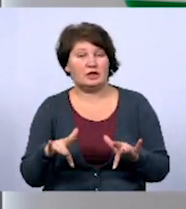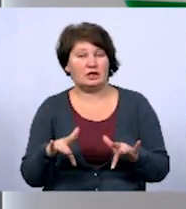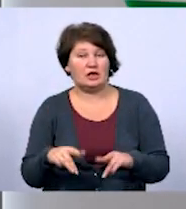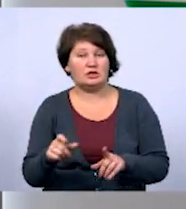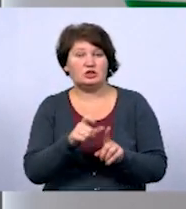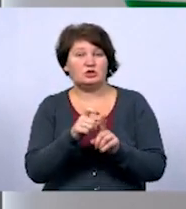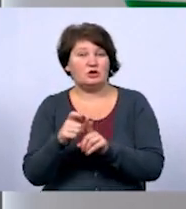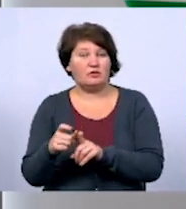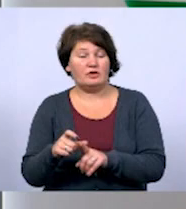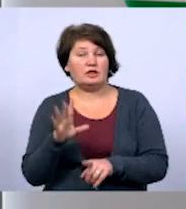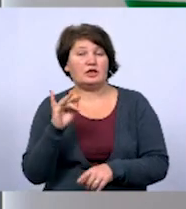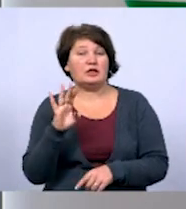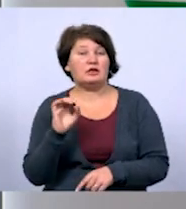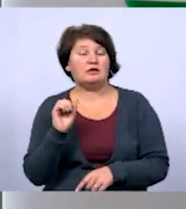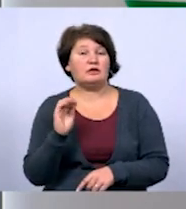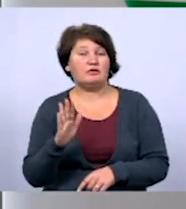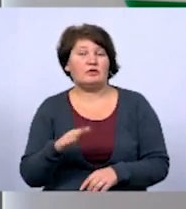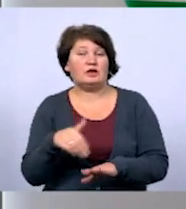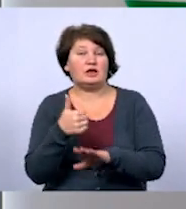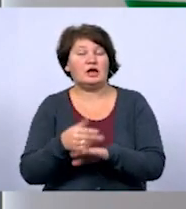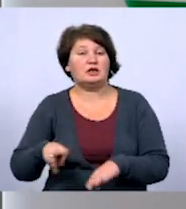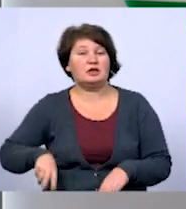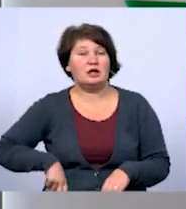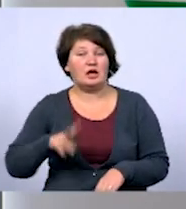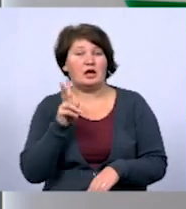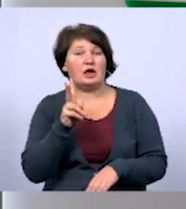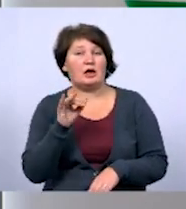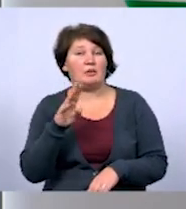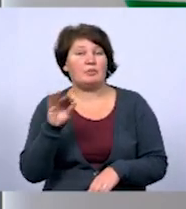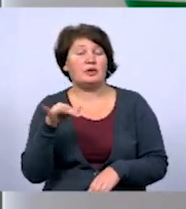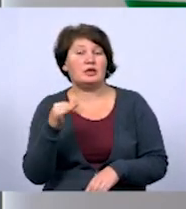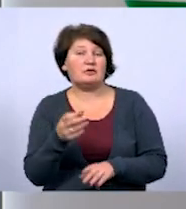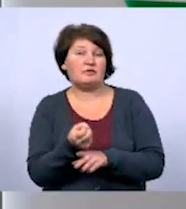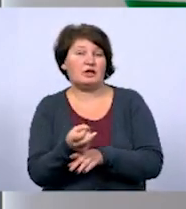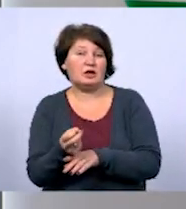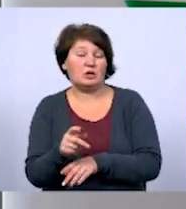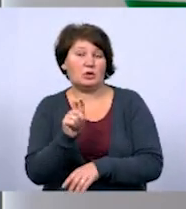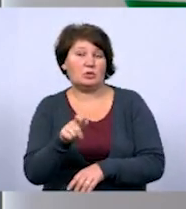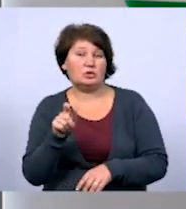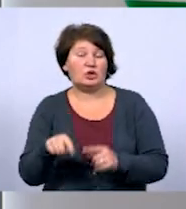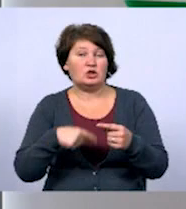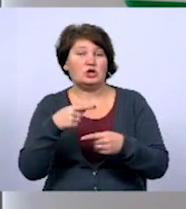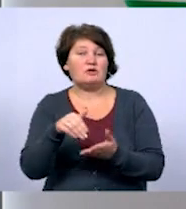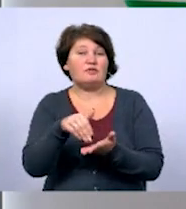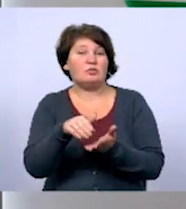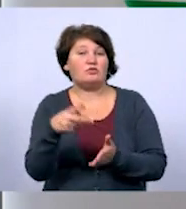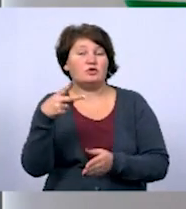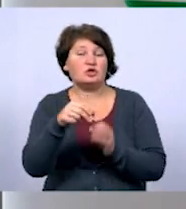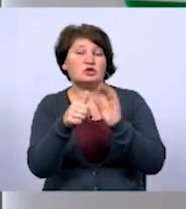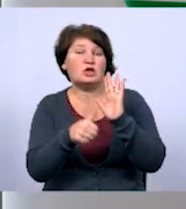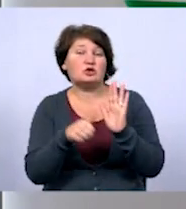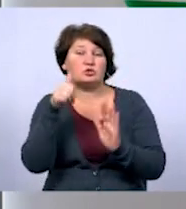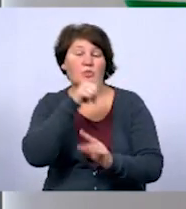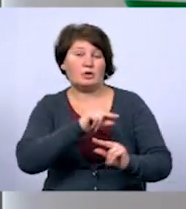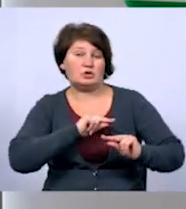адміністраторки Олександри Климків, генеральний директор Ігор Капій звільняє людей через відмову у 2016 році